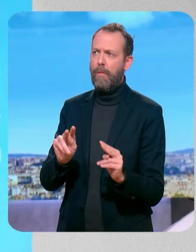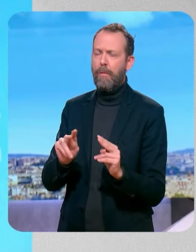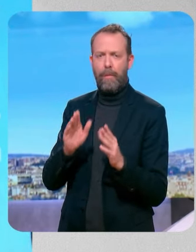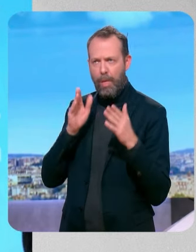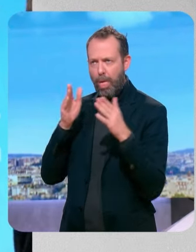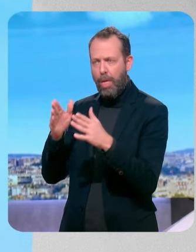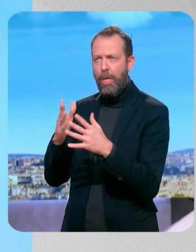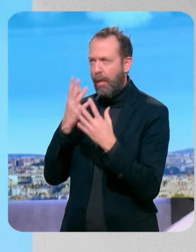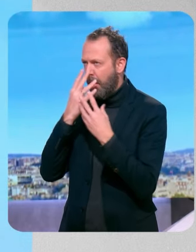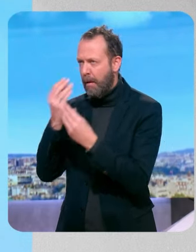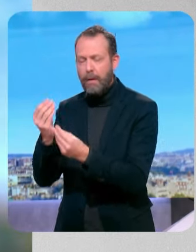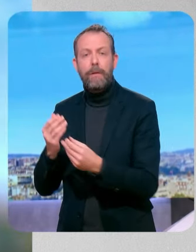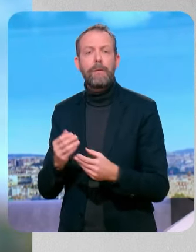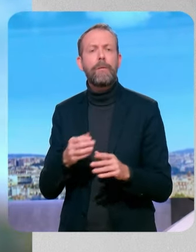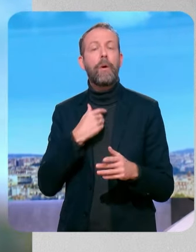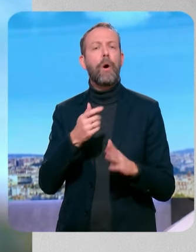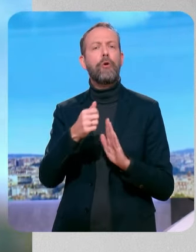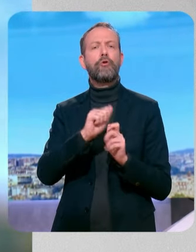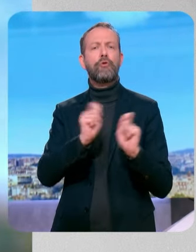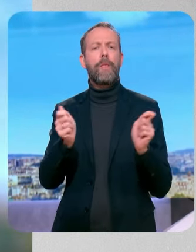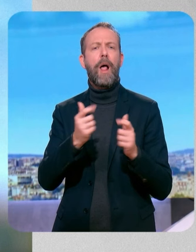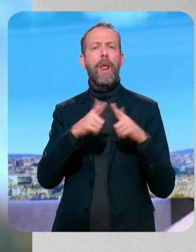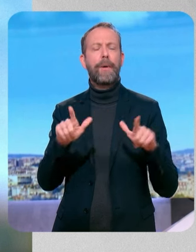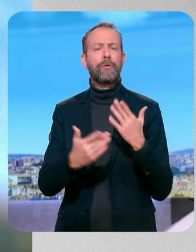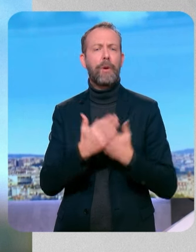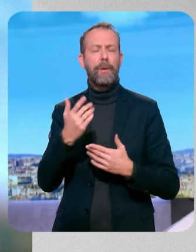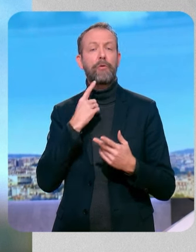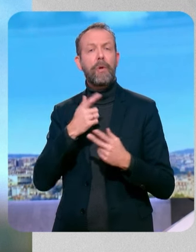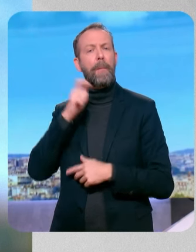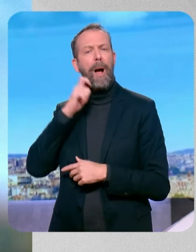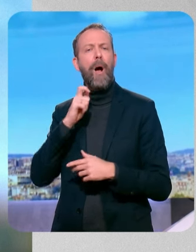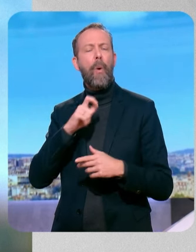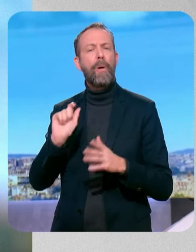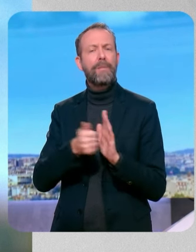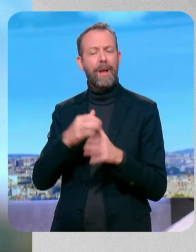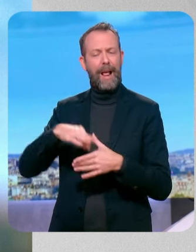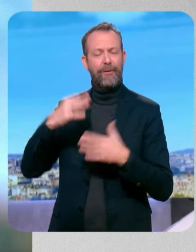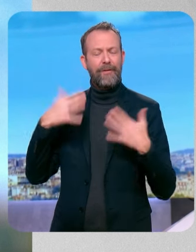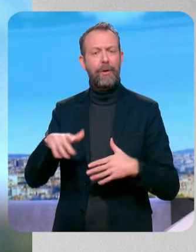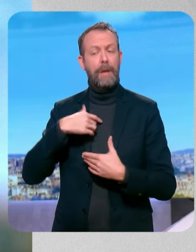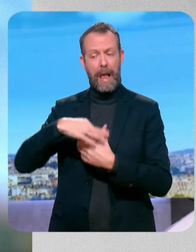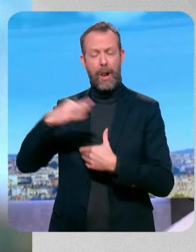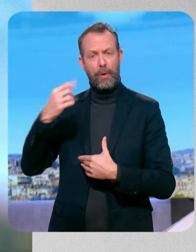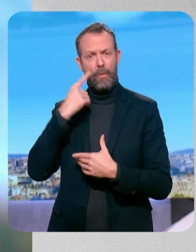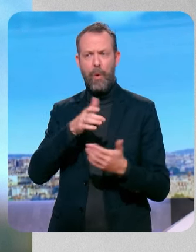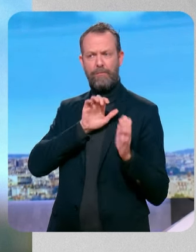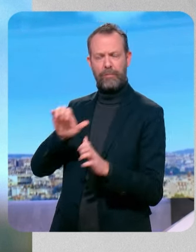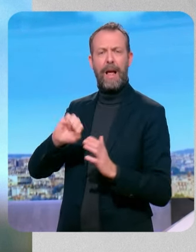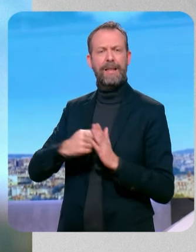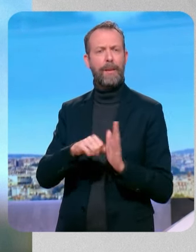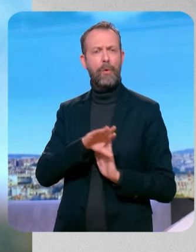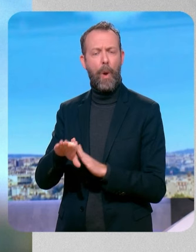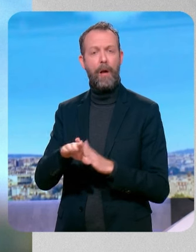dire. Je voudrais vous montrer la une de Libération ce matin. Ce que disait Emmanuel Macron le 24 avril 2022, après sa réélection, vous m'avez élu pour faire barrage à l'extrême droite, ce